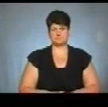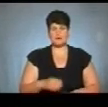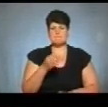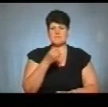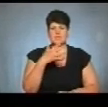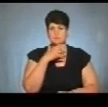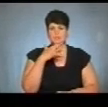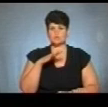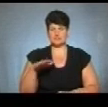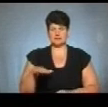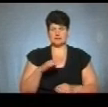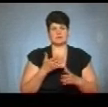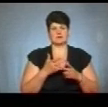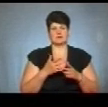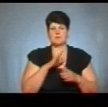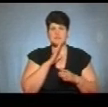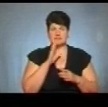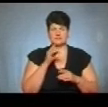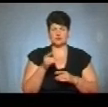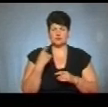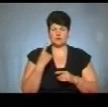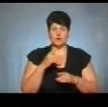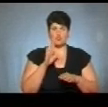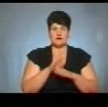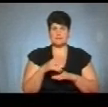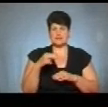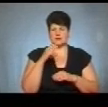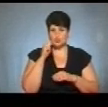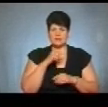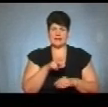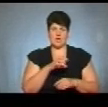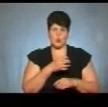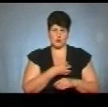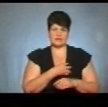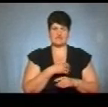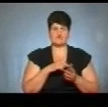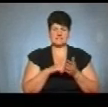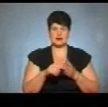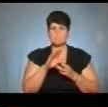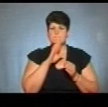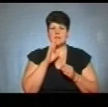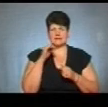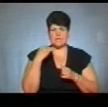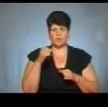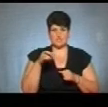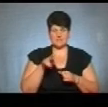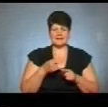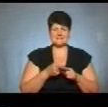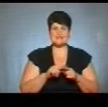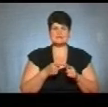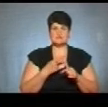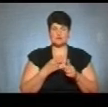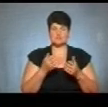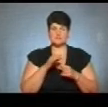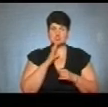15 багатодітних матерів з Тернопільщини указом президента України нагородили відзнаками «Мати-героїня». Це звання отримали жінки, в